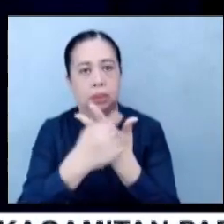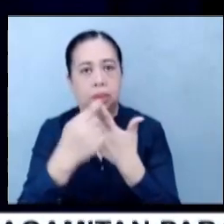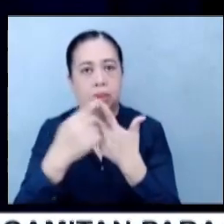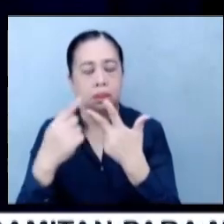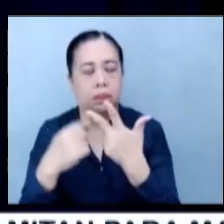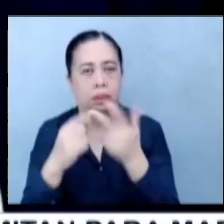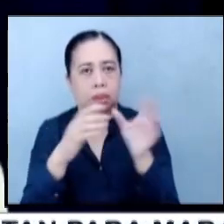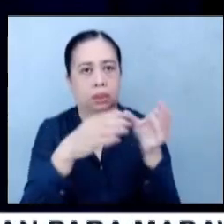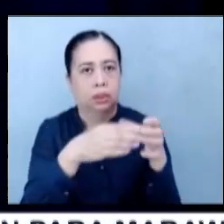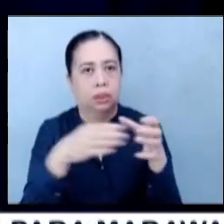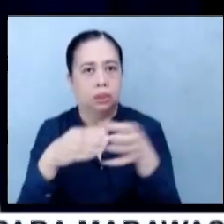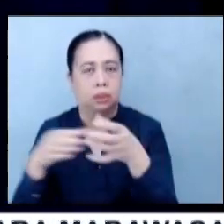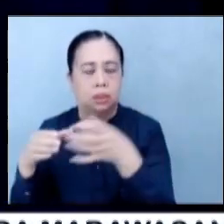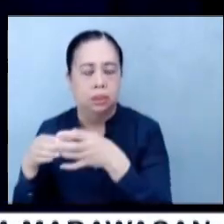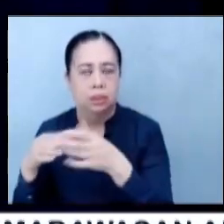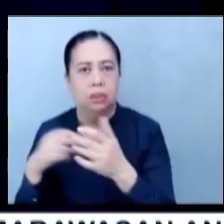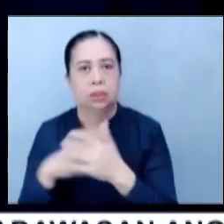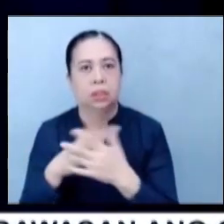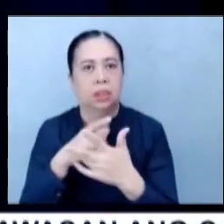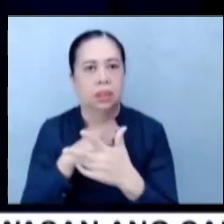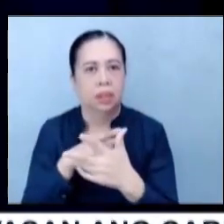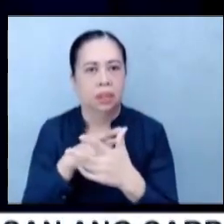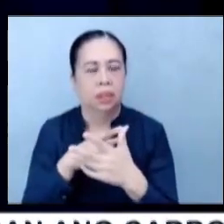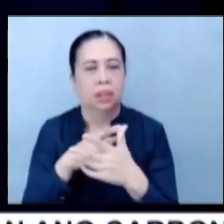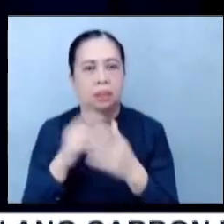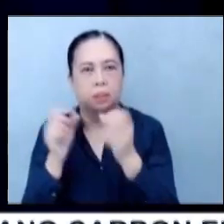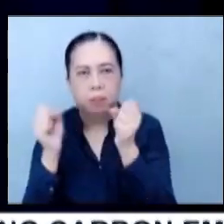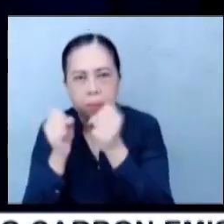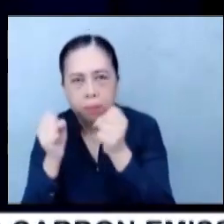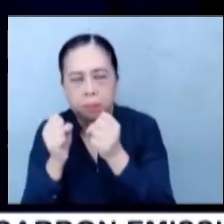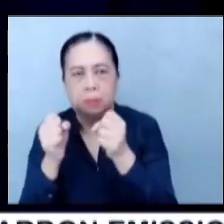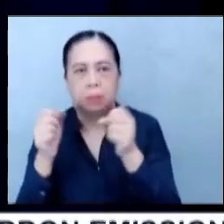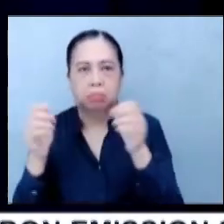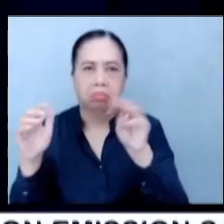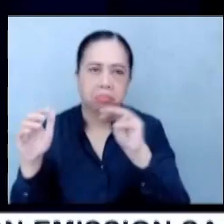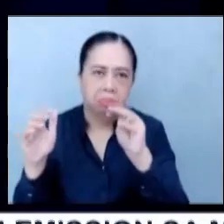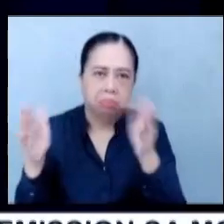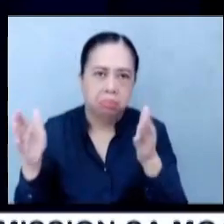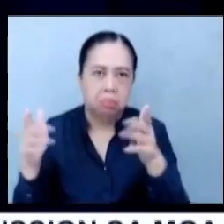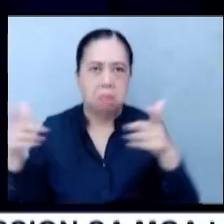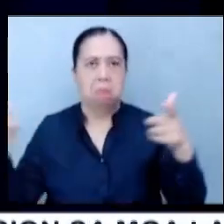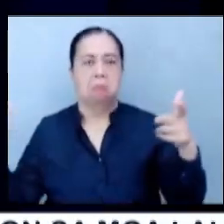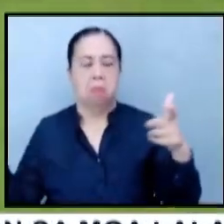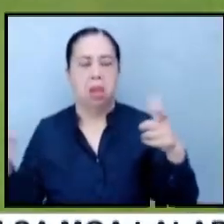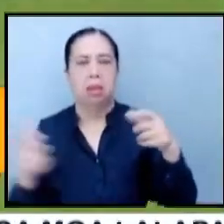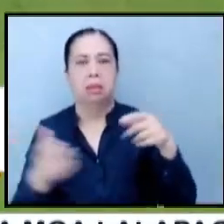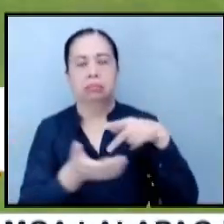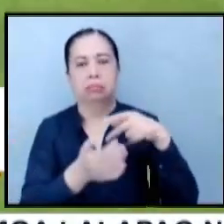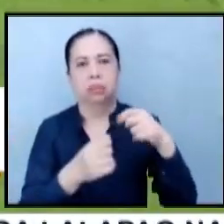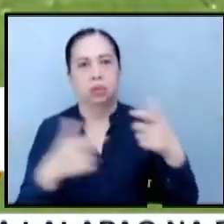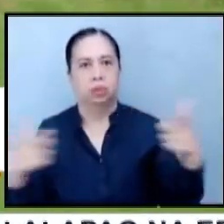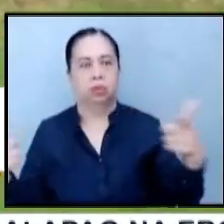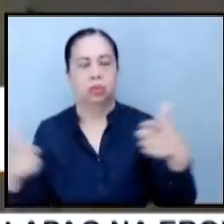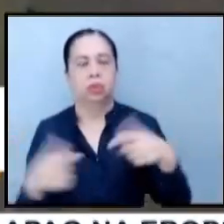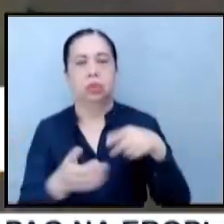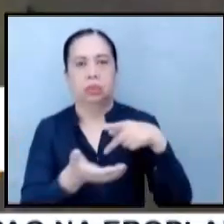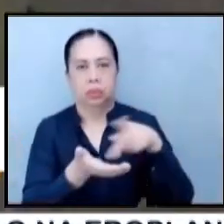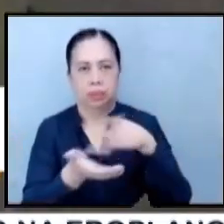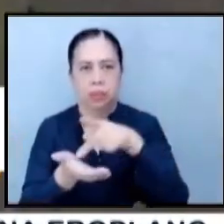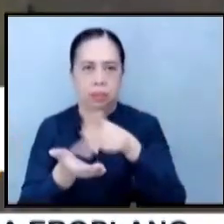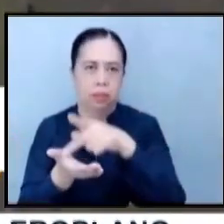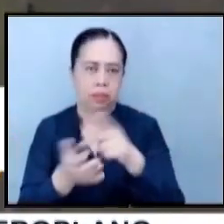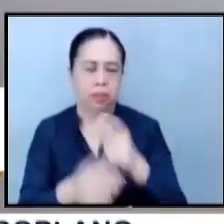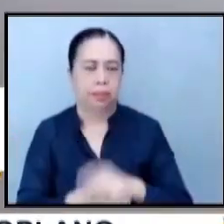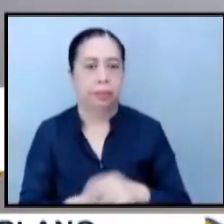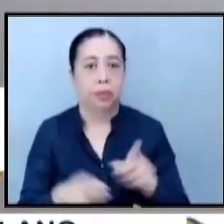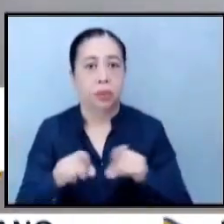tatlong classification. Mayroon pang biik, may pang medium size, may yung pang malaki, yung benta o yung mga breeder. Tuloy-tuloy rin ang mga irrigation projects